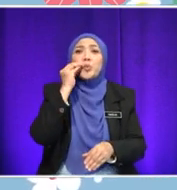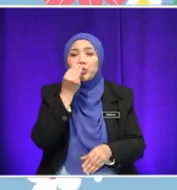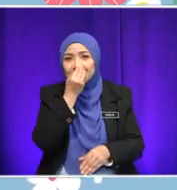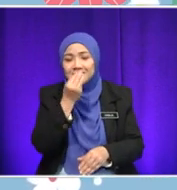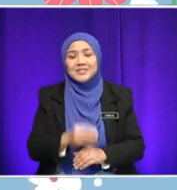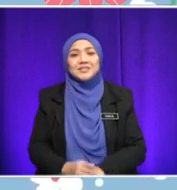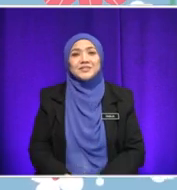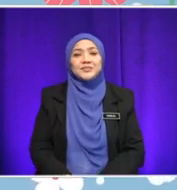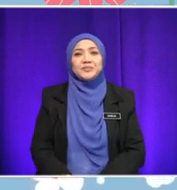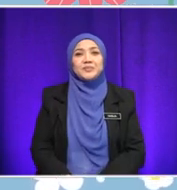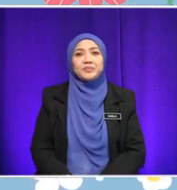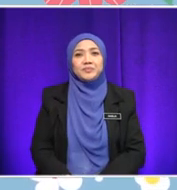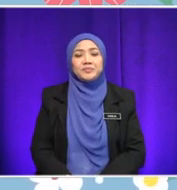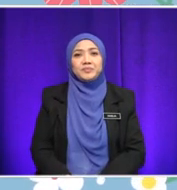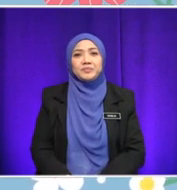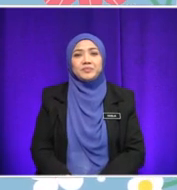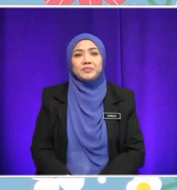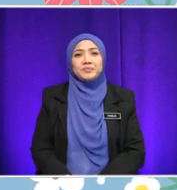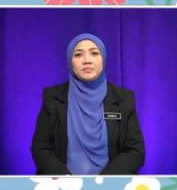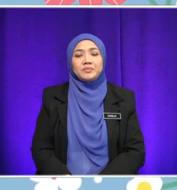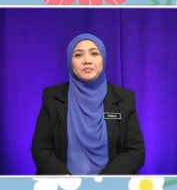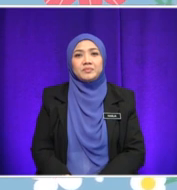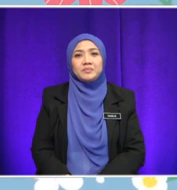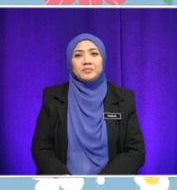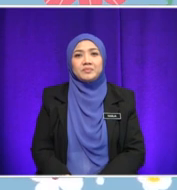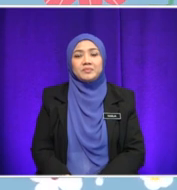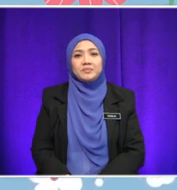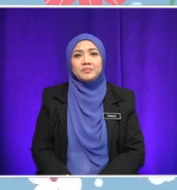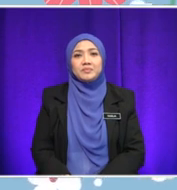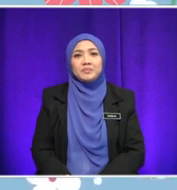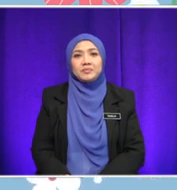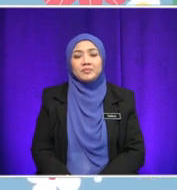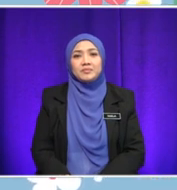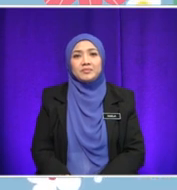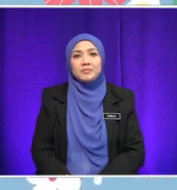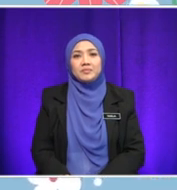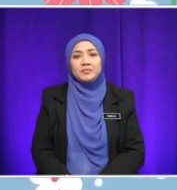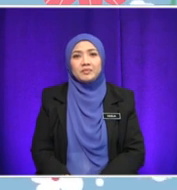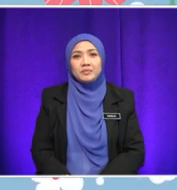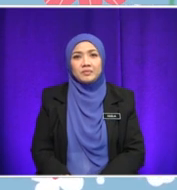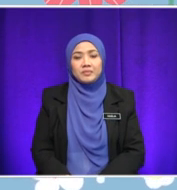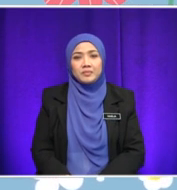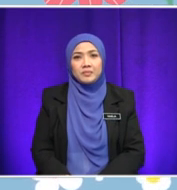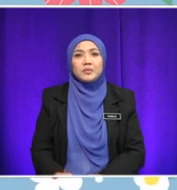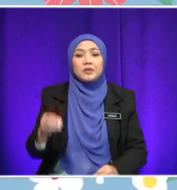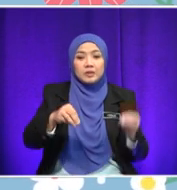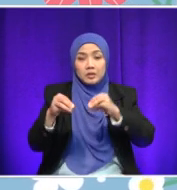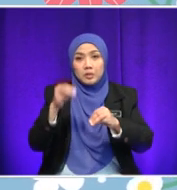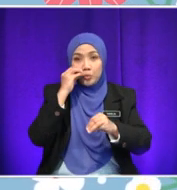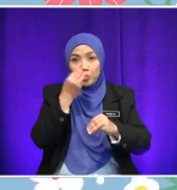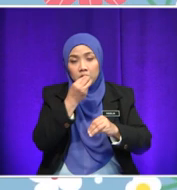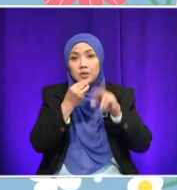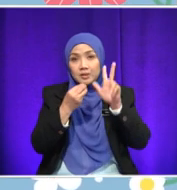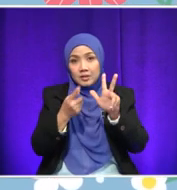untuk memudahkan murid mengingat oke yang kedua yang ketiga yang kedua cocok ke batang bunga ini di tengah yang ketiga